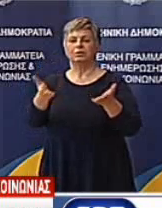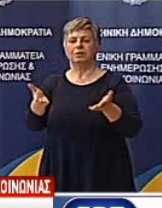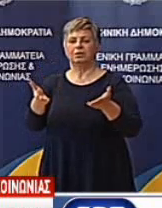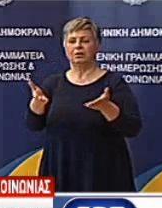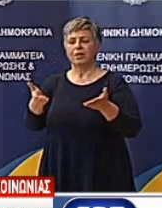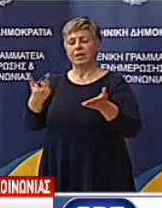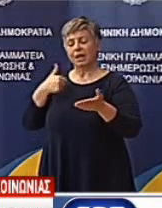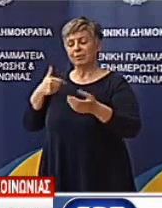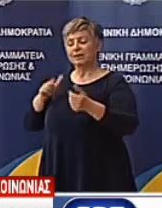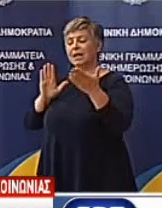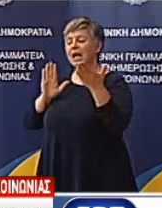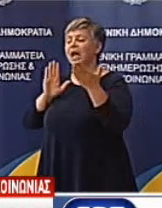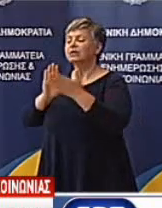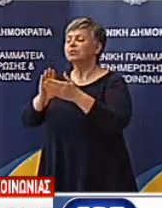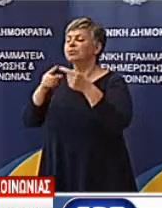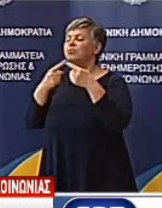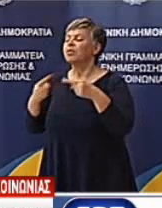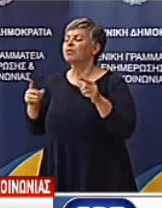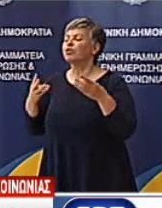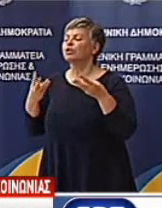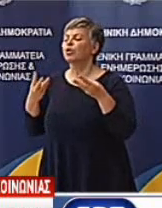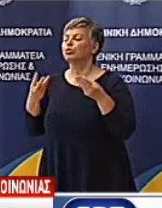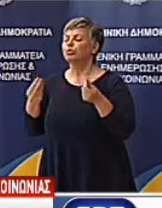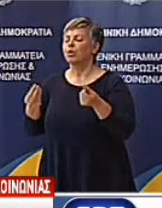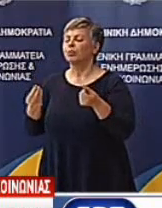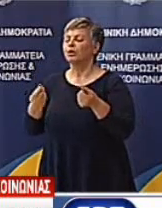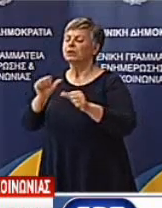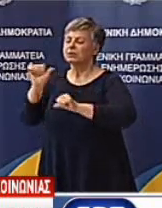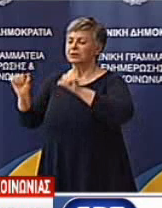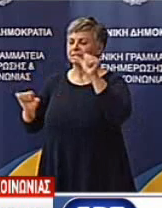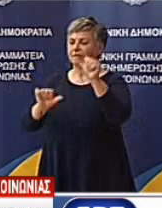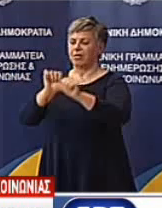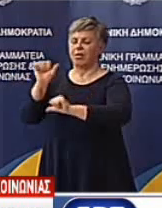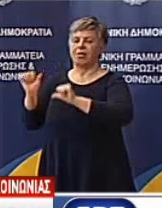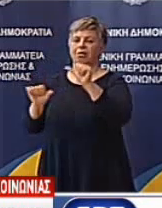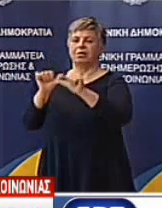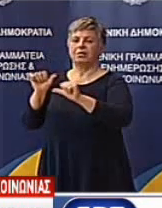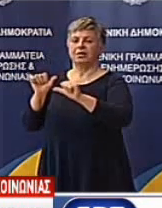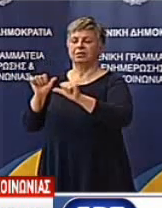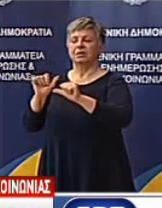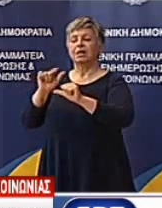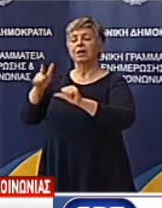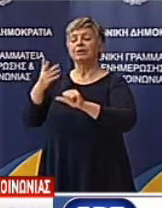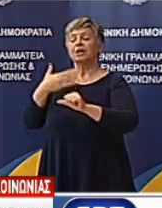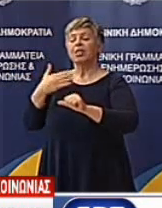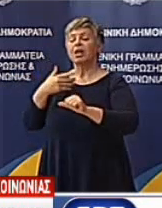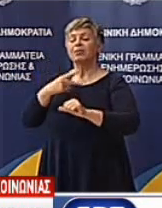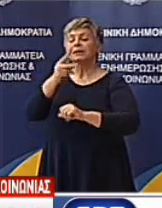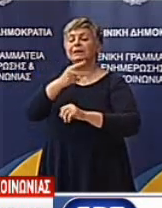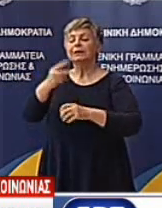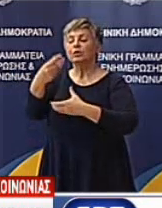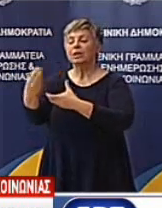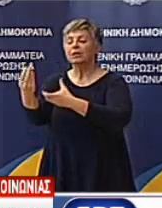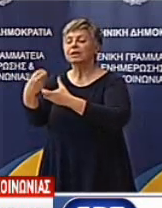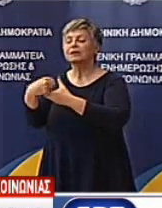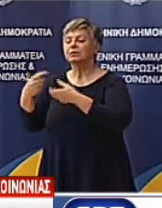αντιμετωπίζουμε με άλλο τρόπο τις μεγάλες αλλαγές που πρέπει να συμβούν σε αυτή την κοινωνία, με τη συμμετοχή της κοινωνίας, με αντιπάλους όλους